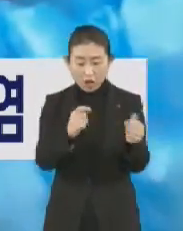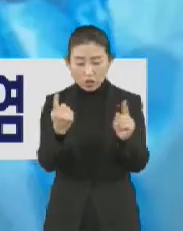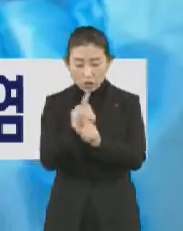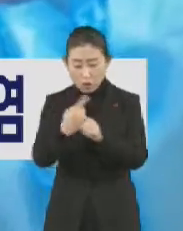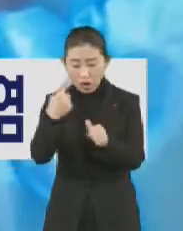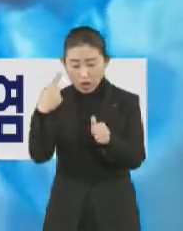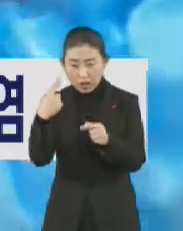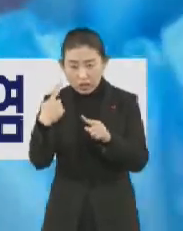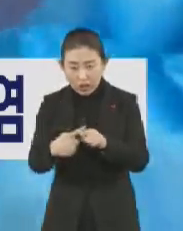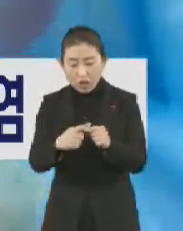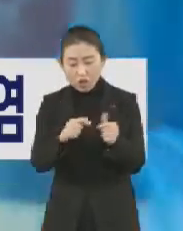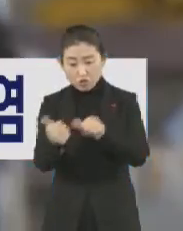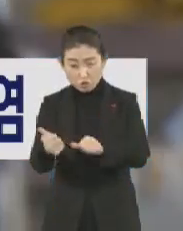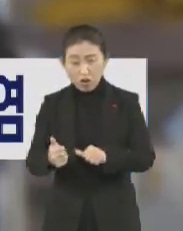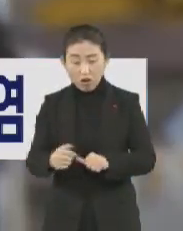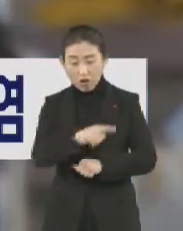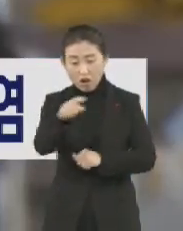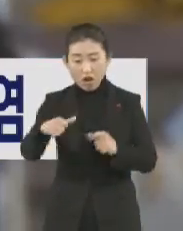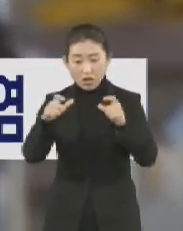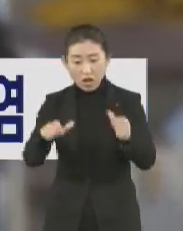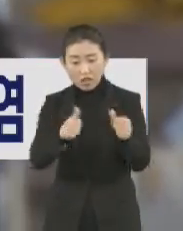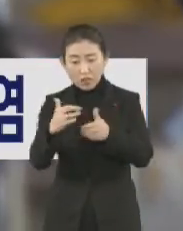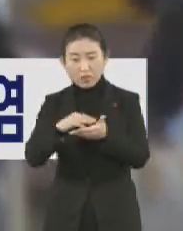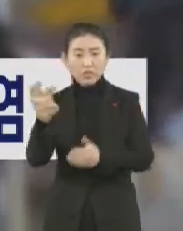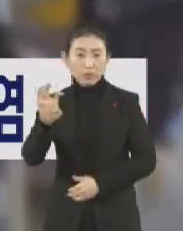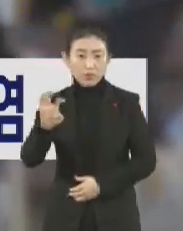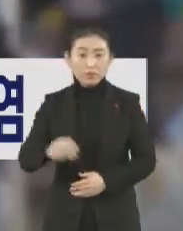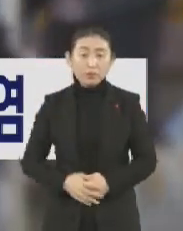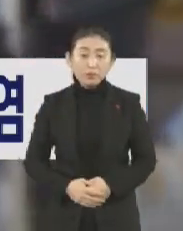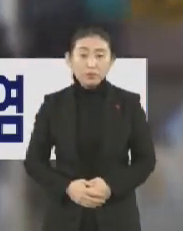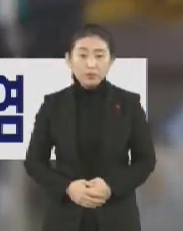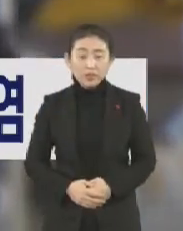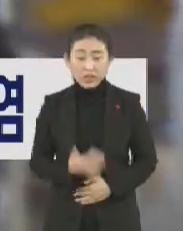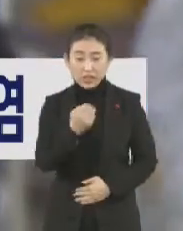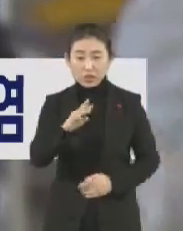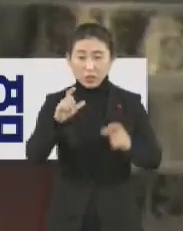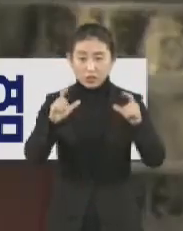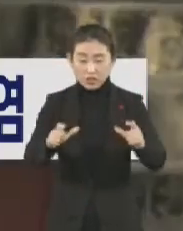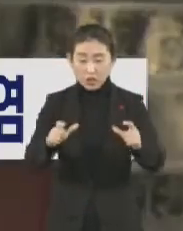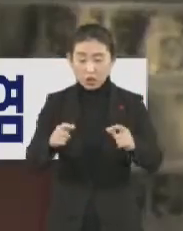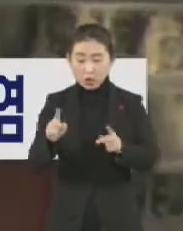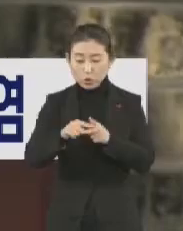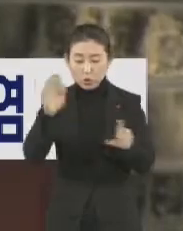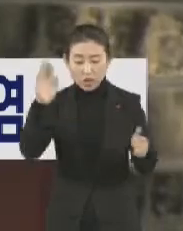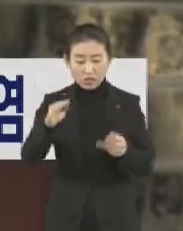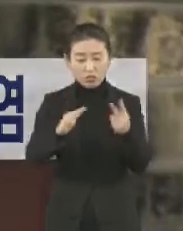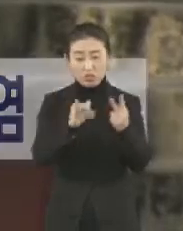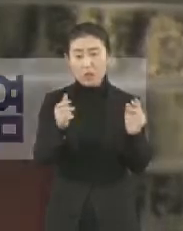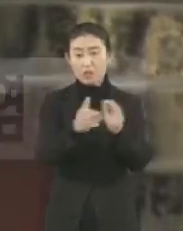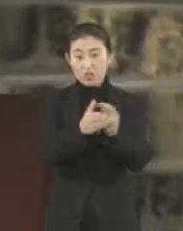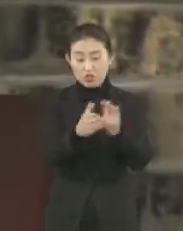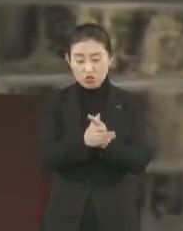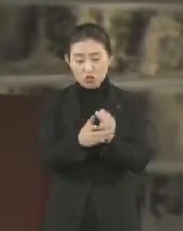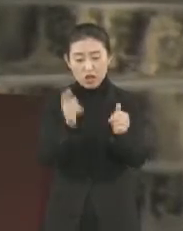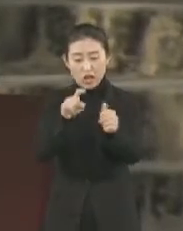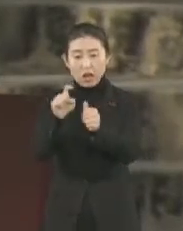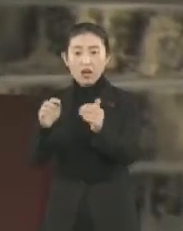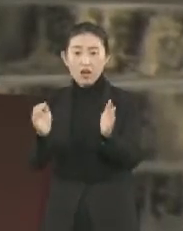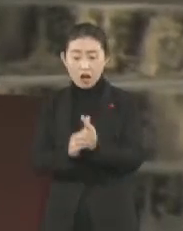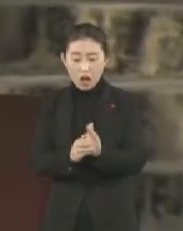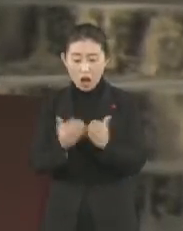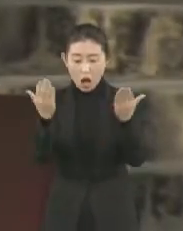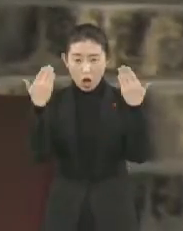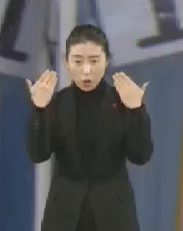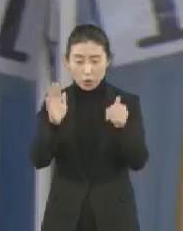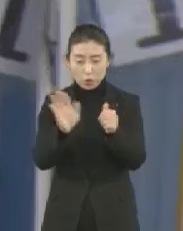없진 자가 중저 도내 사망자가 30명으로 늘었습니다 재정의 선 친구 사이인 초등생 두 명이 감염돼 해당 학교